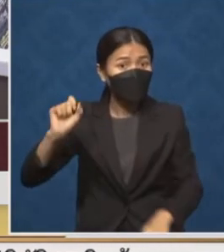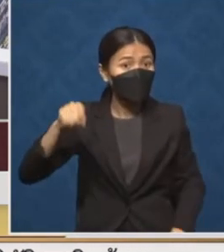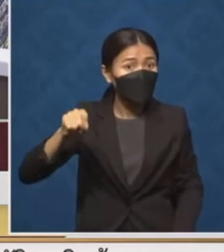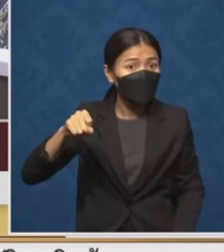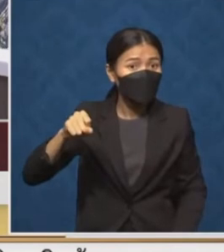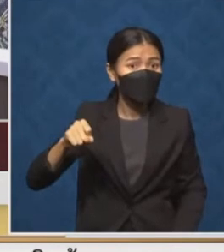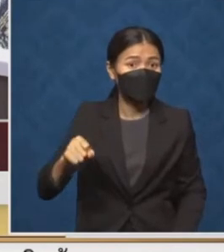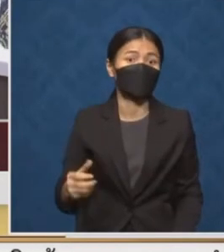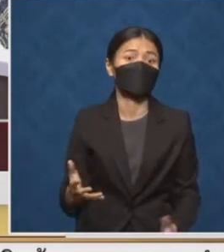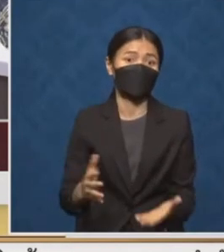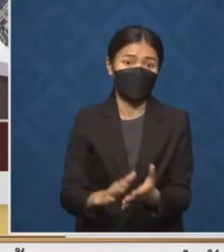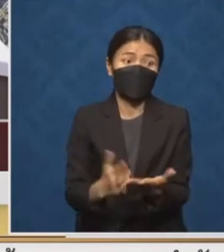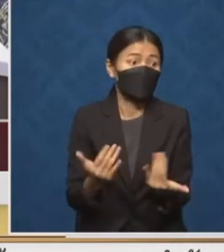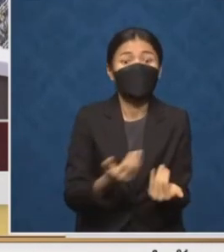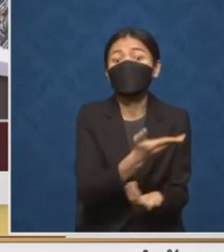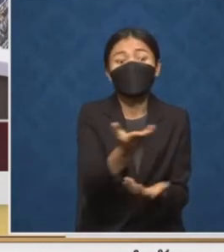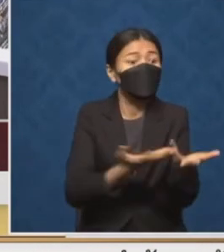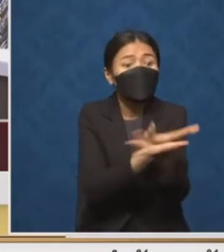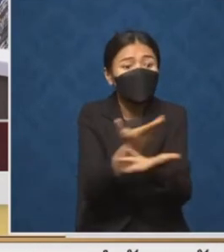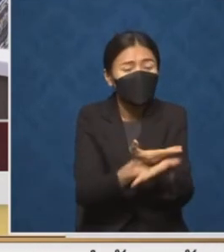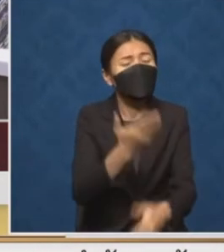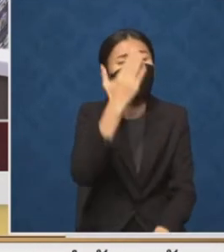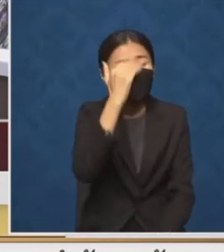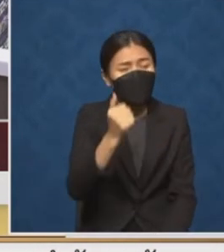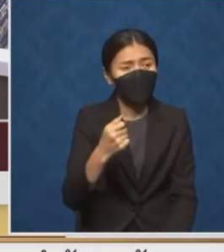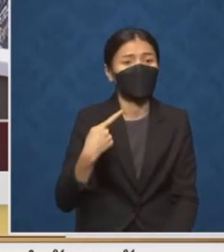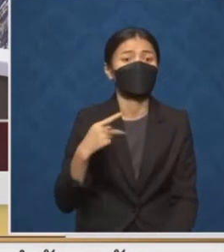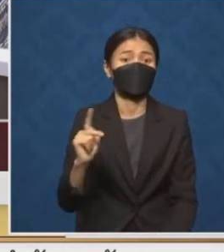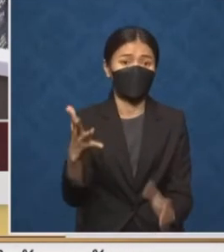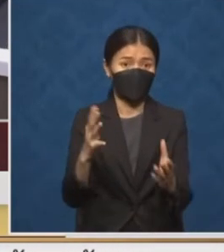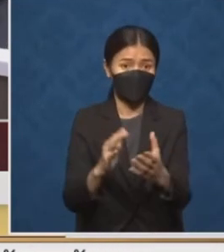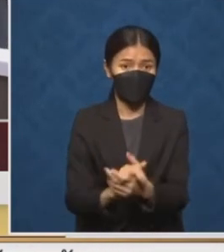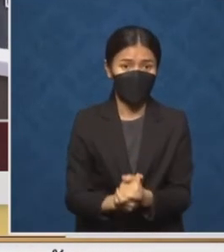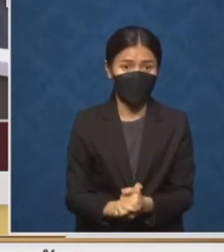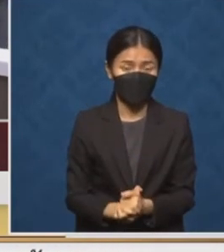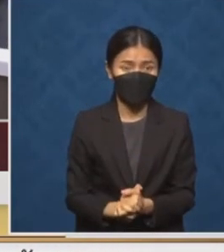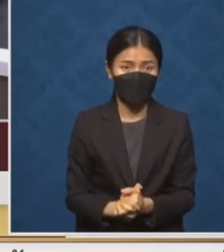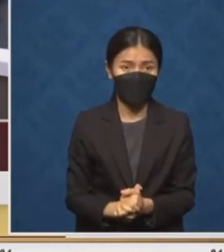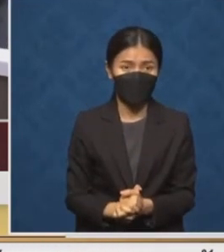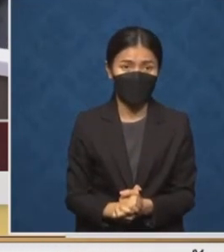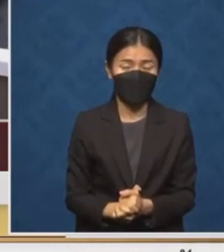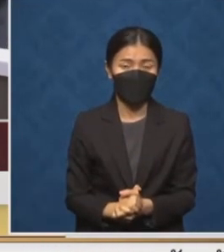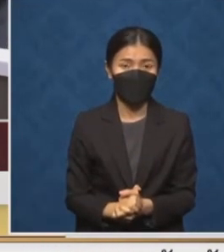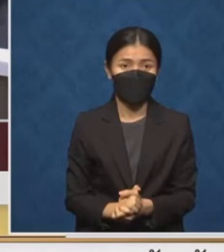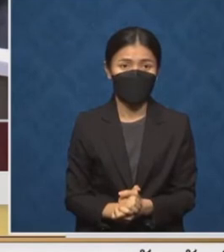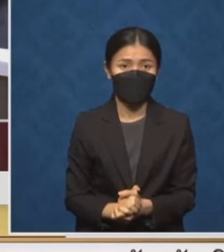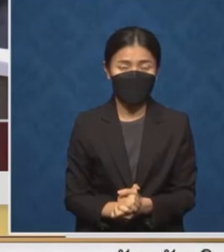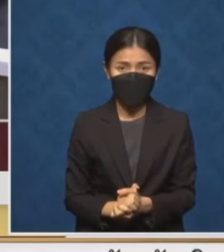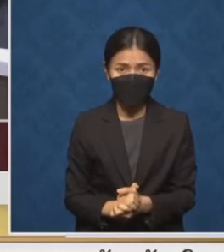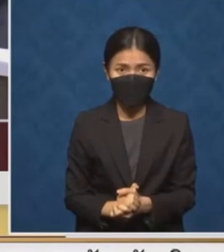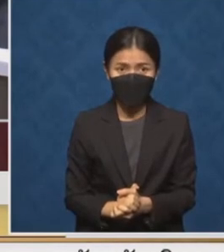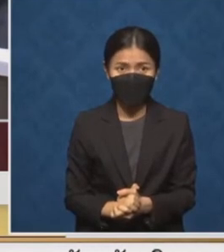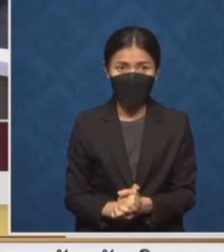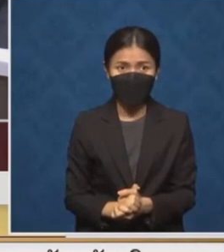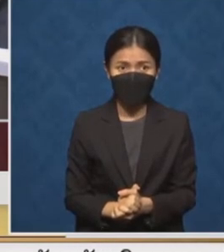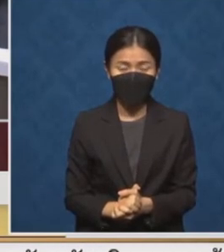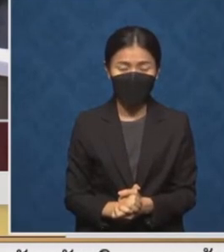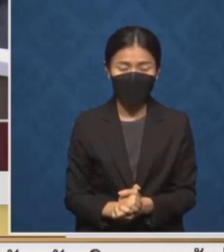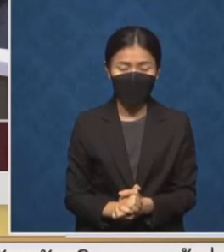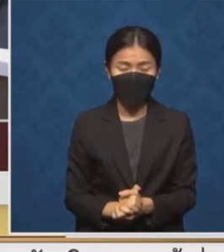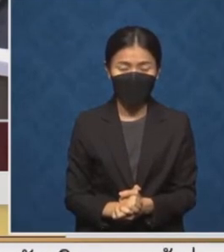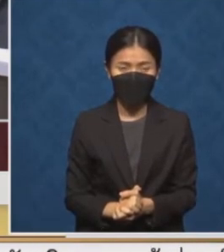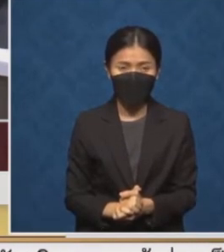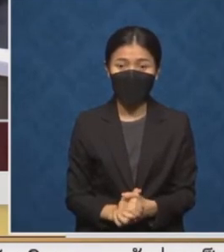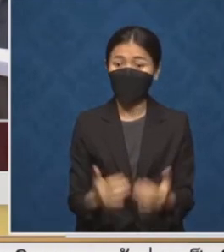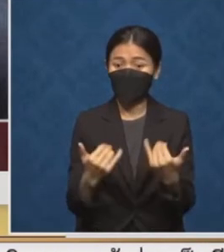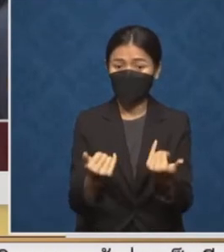แล้วจะมีความหมายอะไรในเรื่องข้อกำหนดกฎหมายบัญญัติไว้โดยกระ